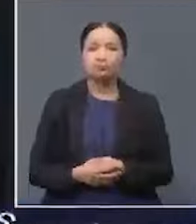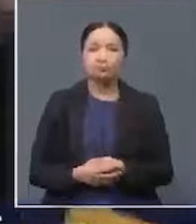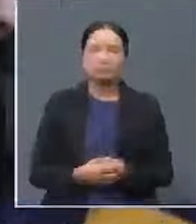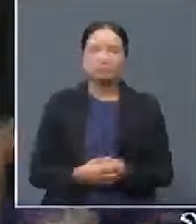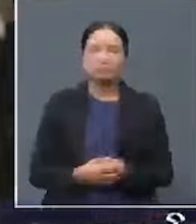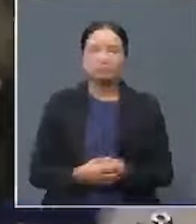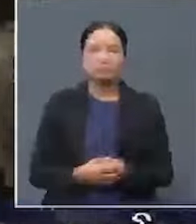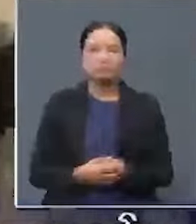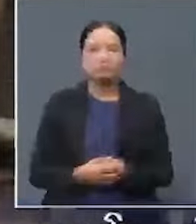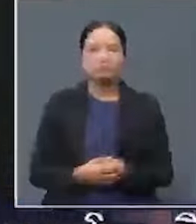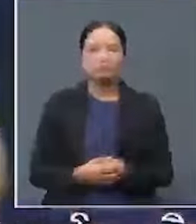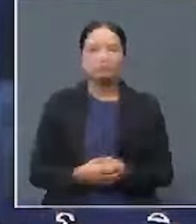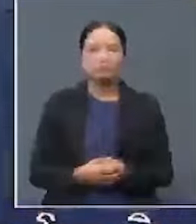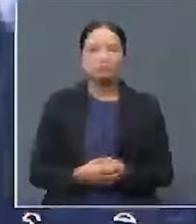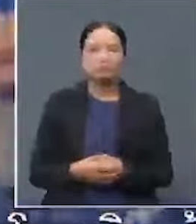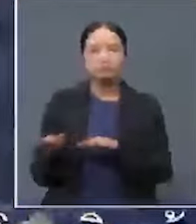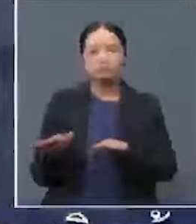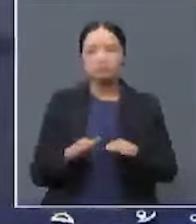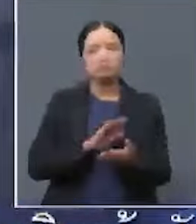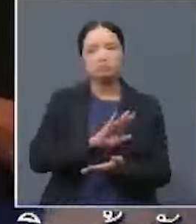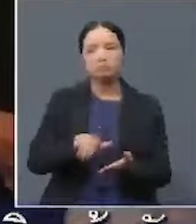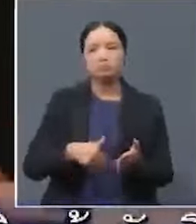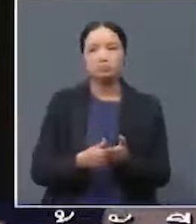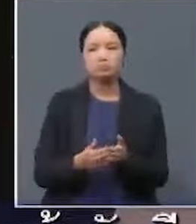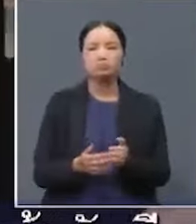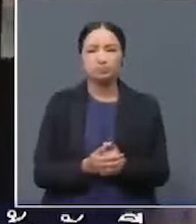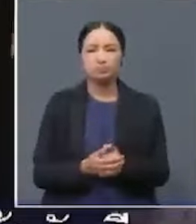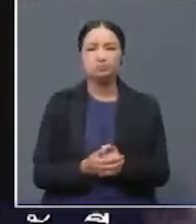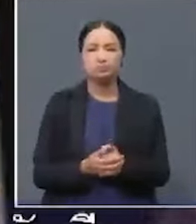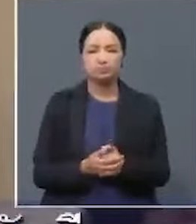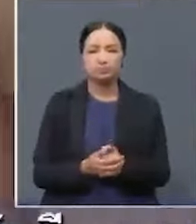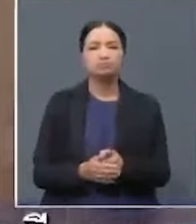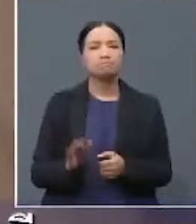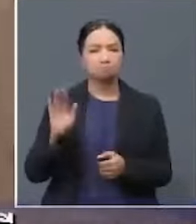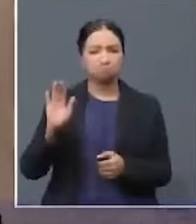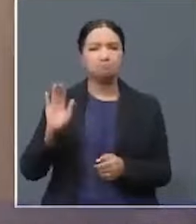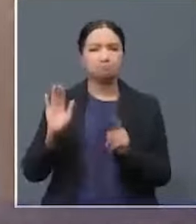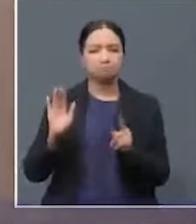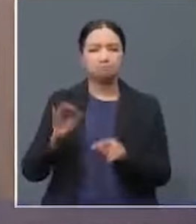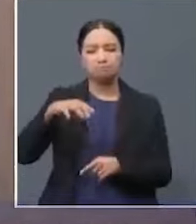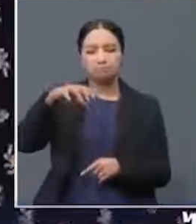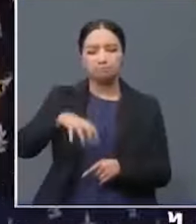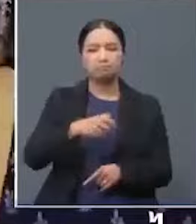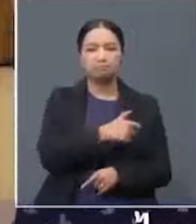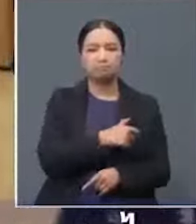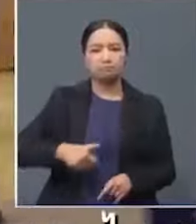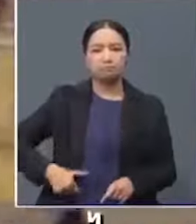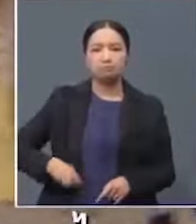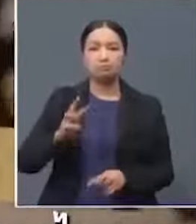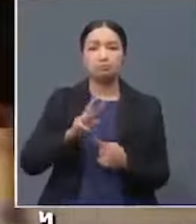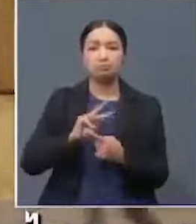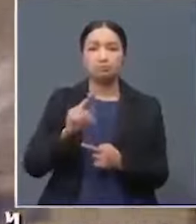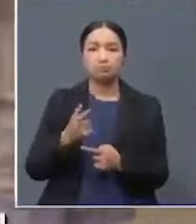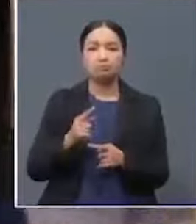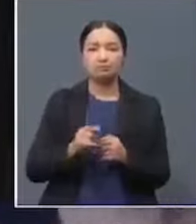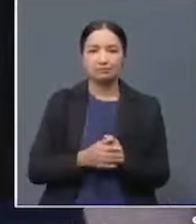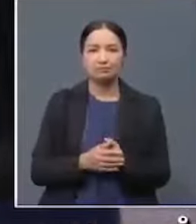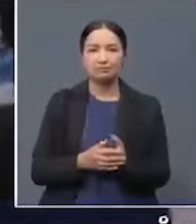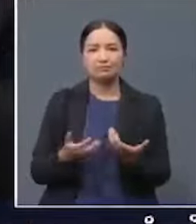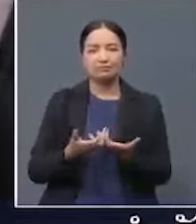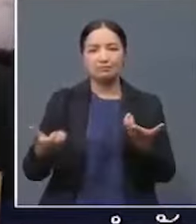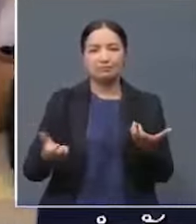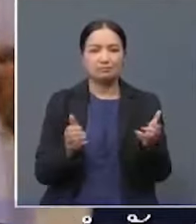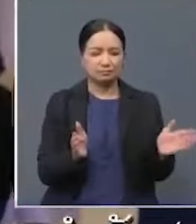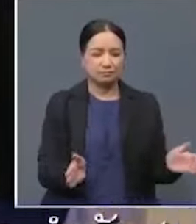ร้อมเพรียงกันกับทุกคนด้วยนะคะโดยจะให้เข้าถวายสัตย์ปฏิญาณตนที่สำนักพระราชวังแต่ว่าจะมีการแยกห้อง